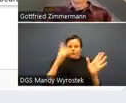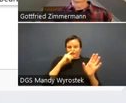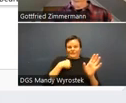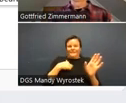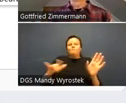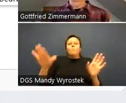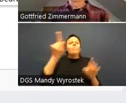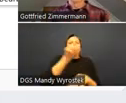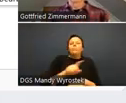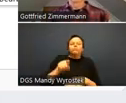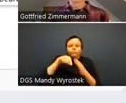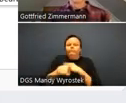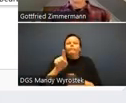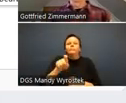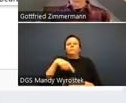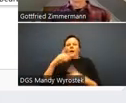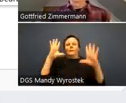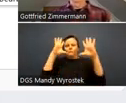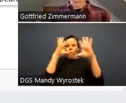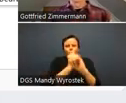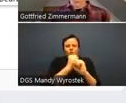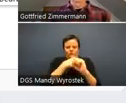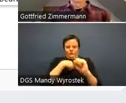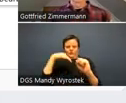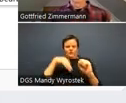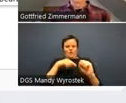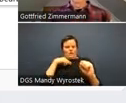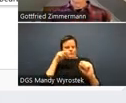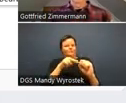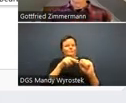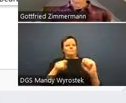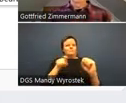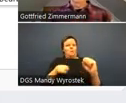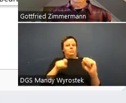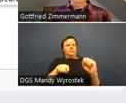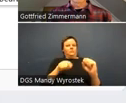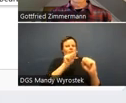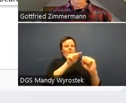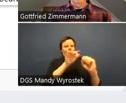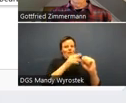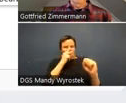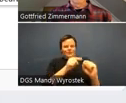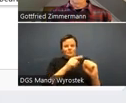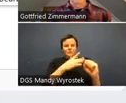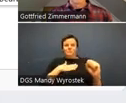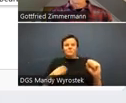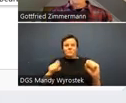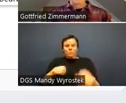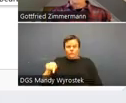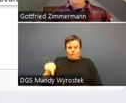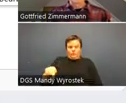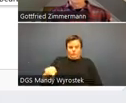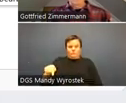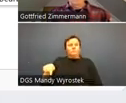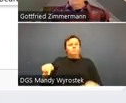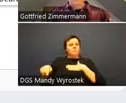ein senkrechter Strich, der blinkt. Und jetzt kann ich da natürlich durchgehen mit dem Pfeil nach unten und kann zum Beispiel